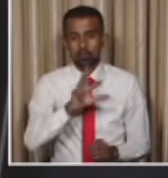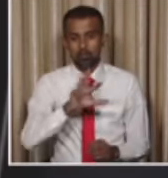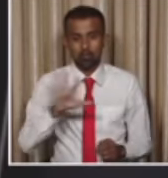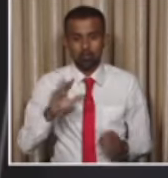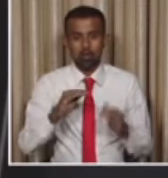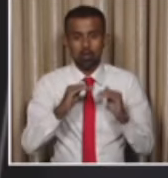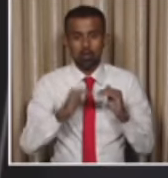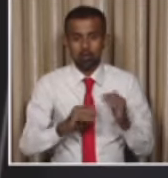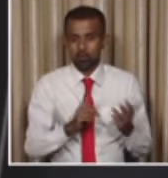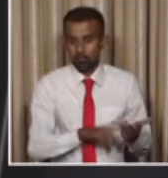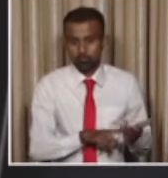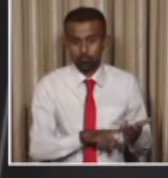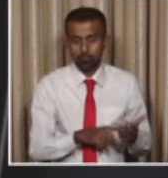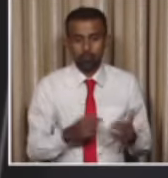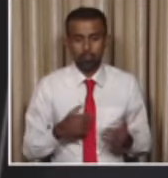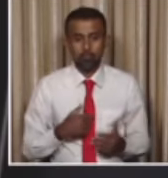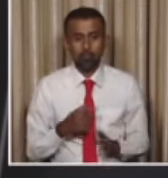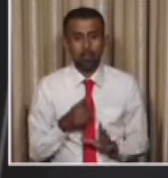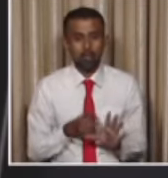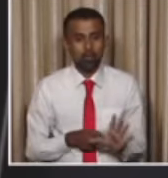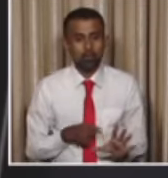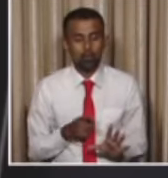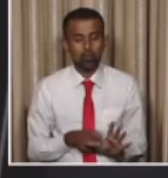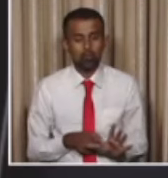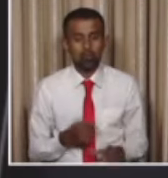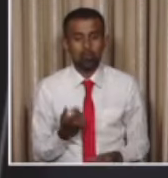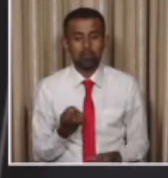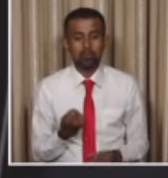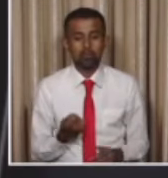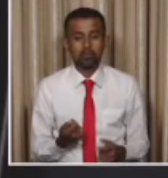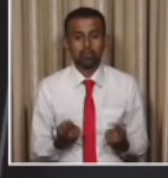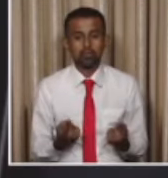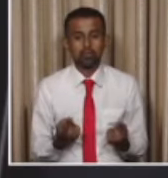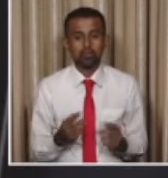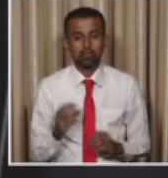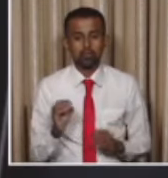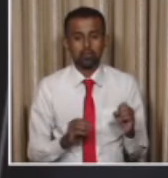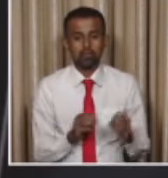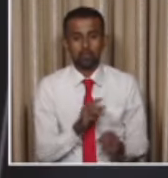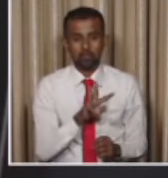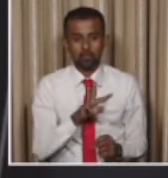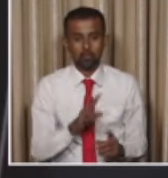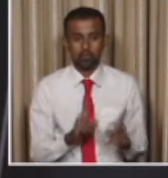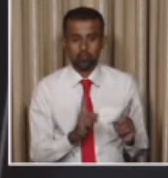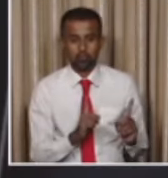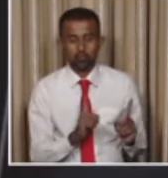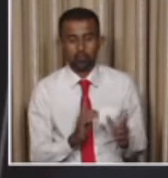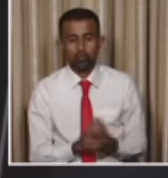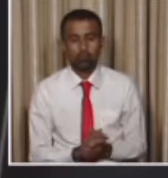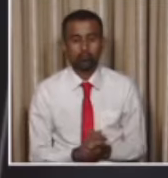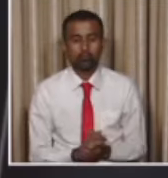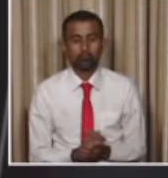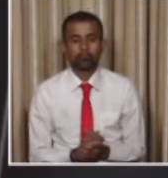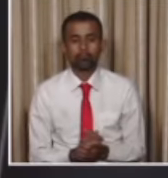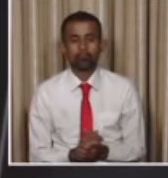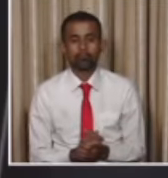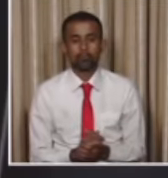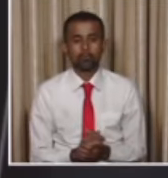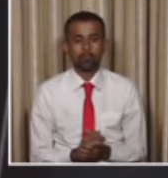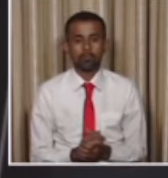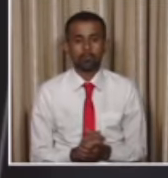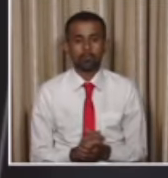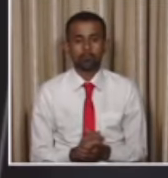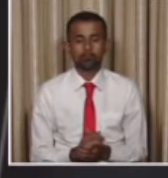කරගන්නවායි අපේ වාර්ෂික මූල්‍ය අවශ්‍යතාවයේ 13% තියාගන්නවායි ඊළඟට